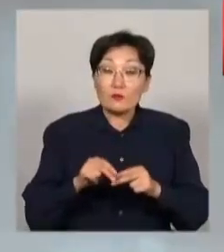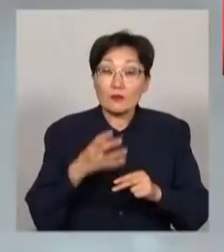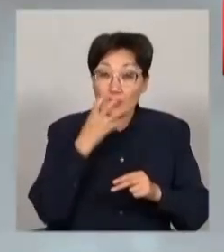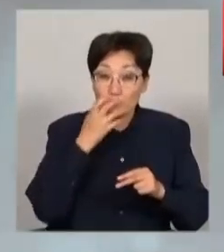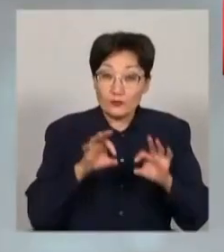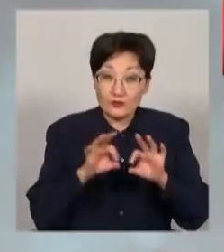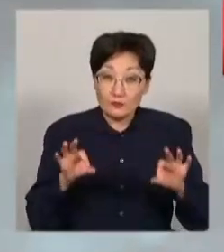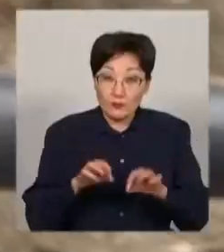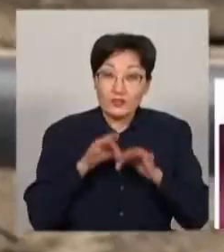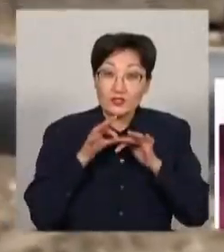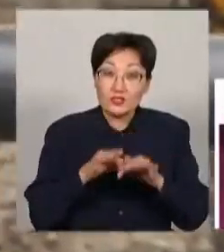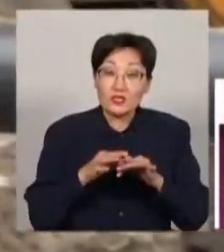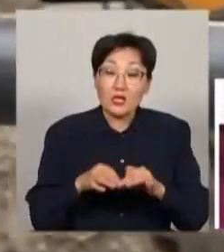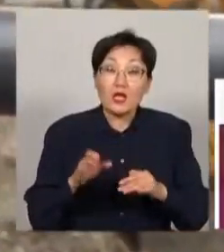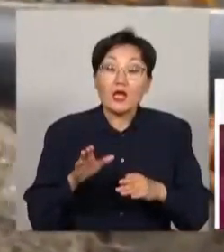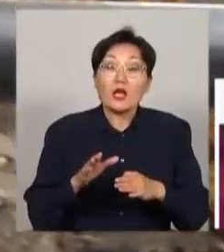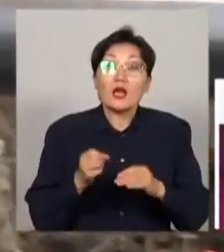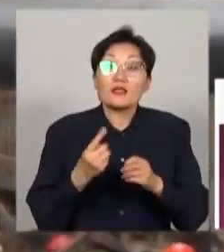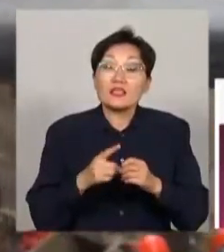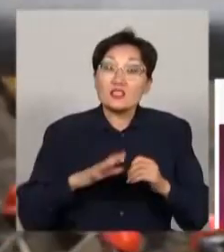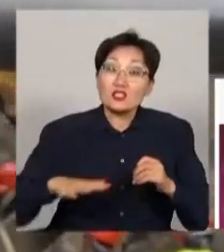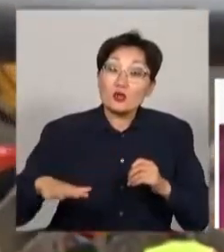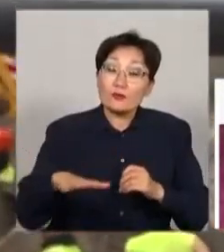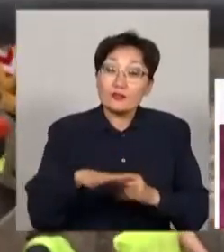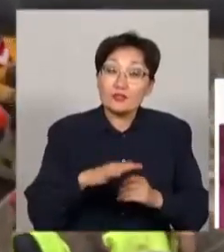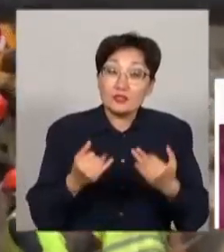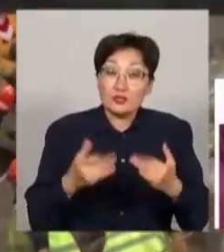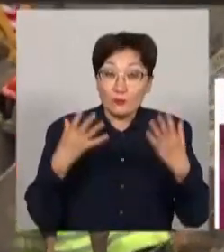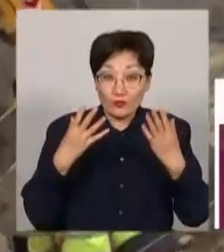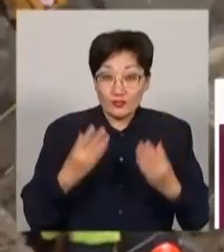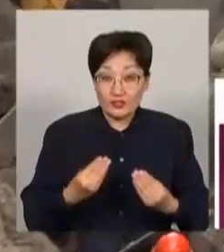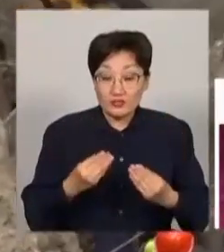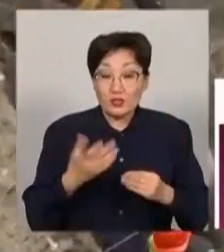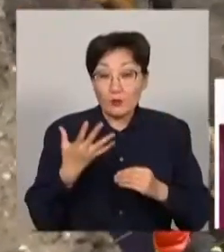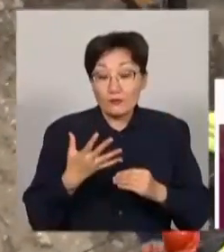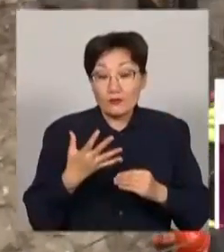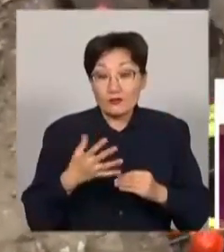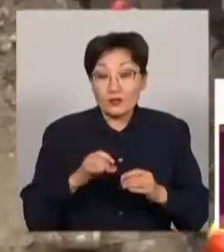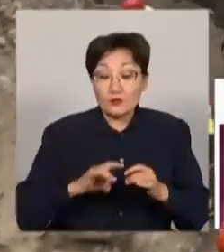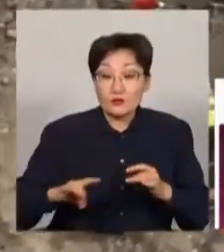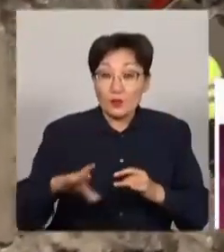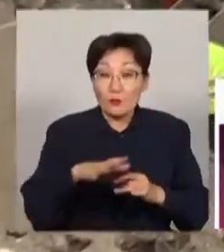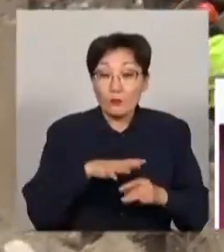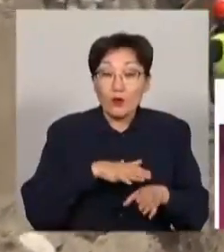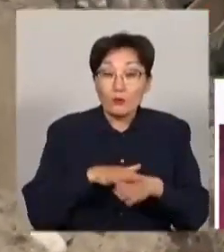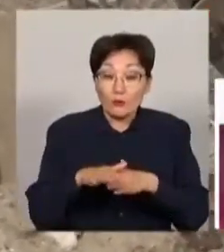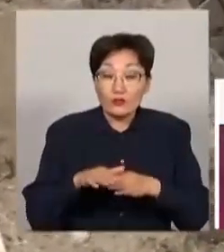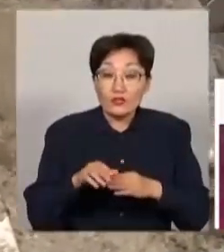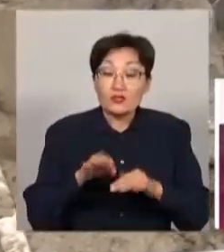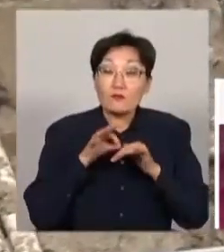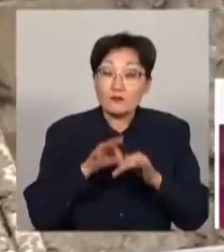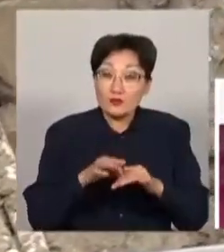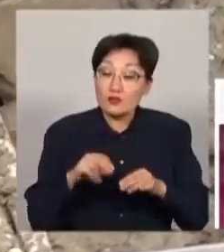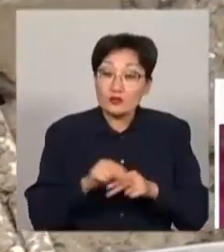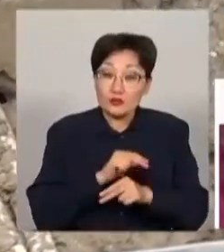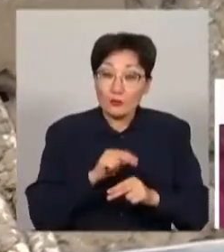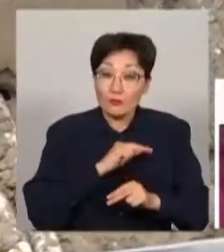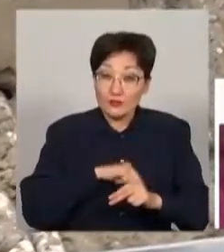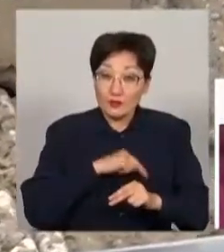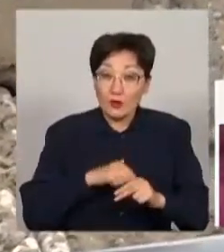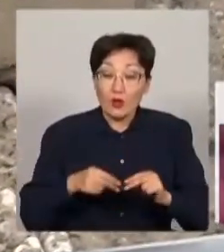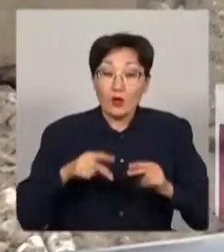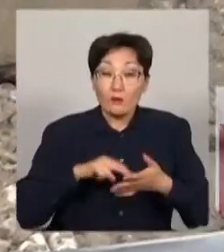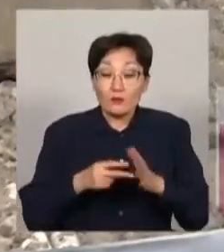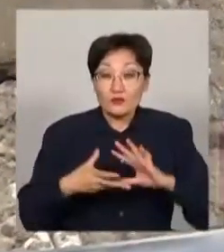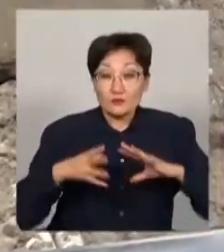сетей пройдет на 11 участках на сегодняшний день на пять из них полным ходом идут работы всего планирует заменить